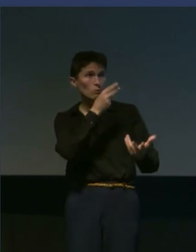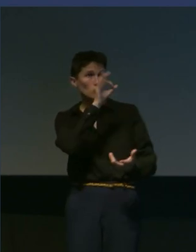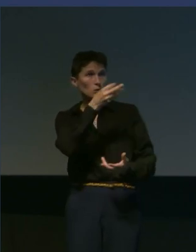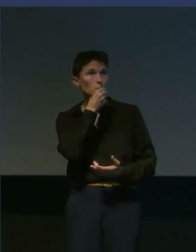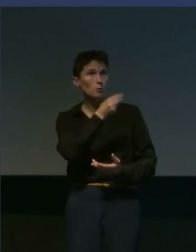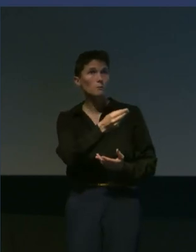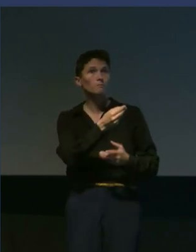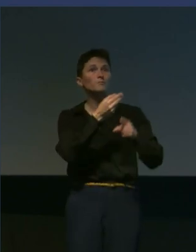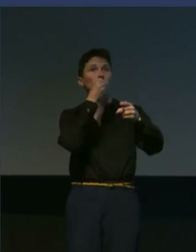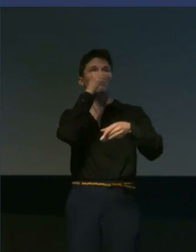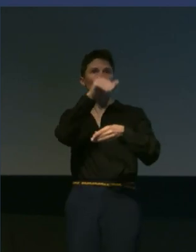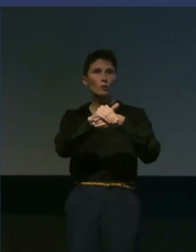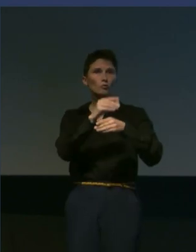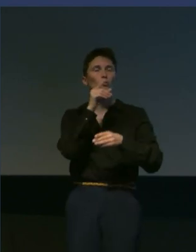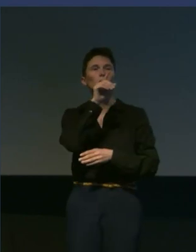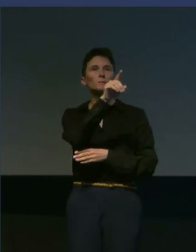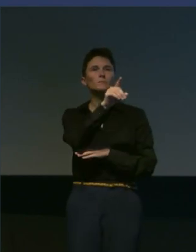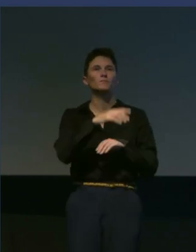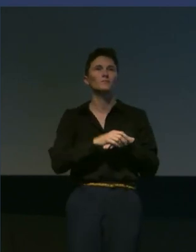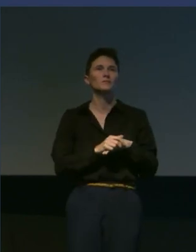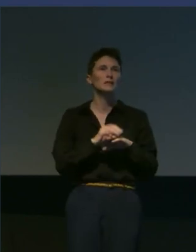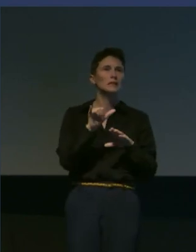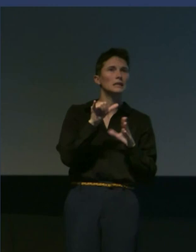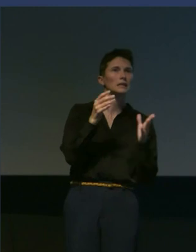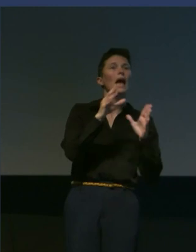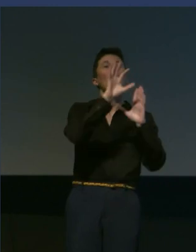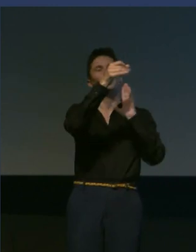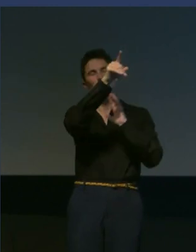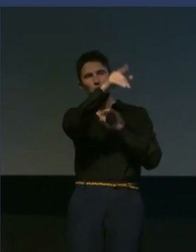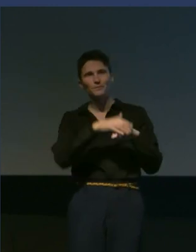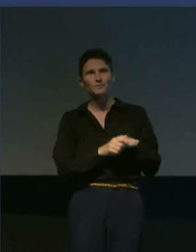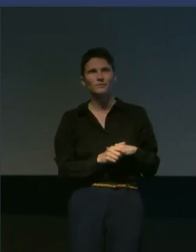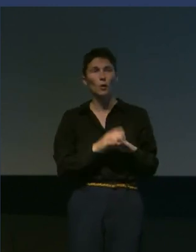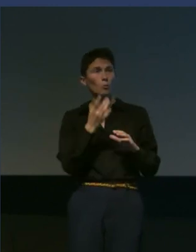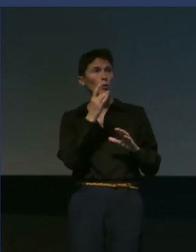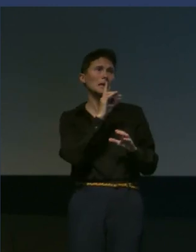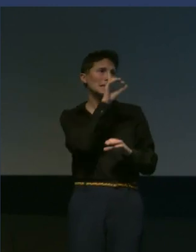Bonsoir, je ne sais pas du tout. Si on se doute,